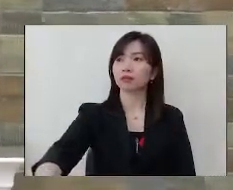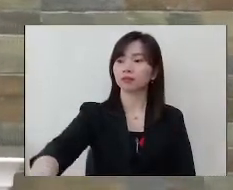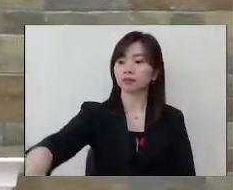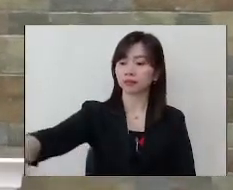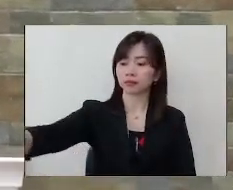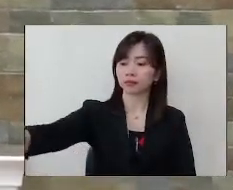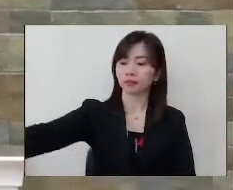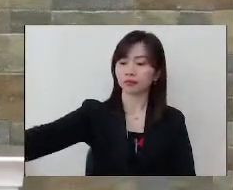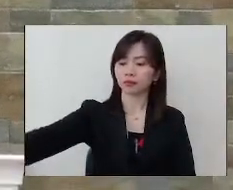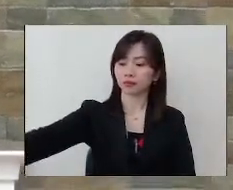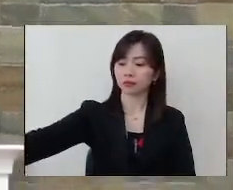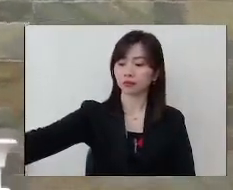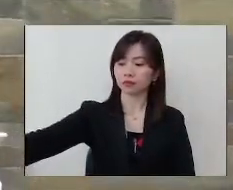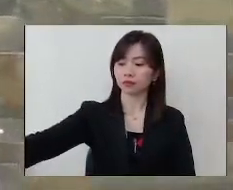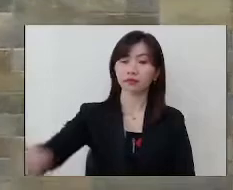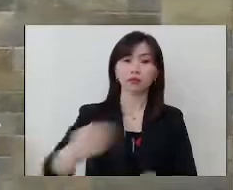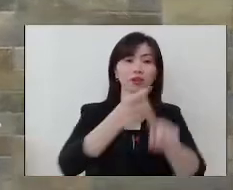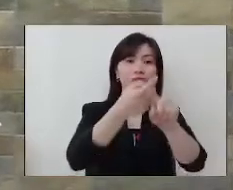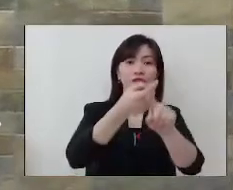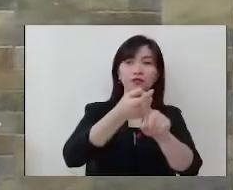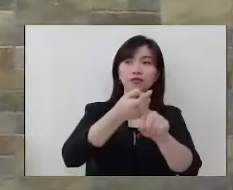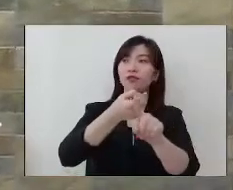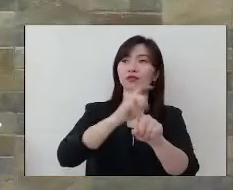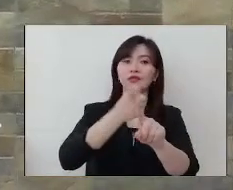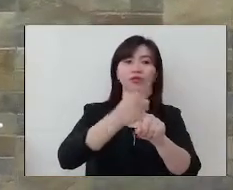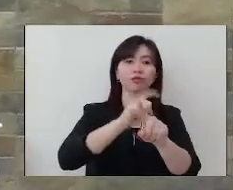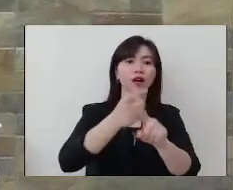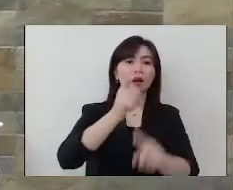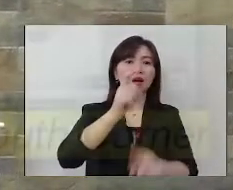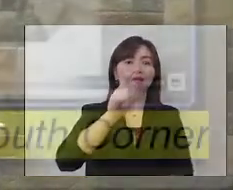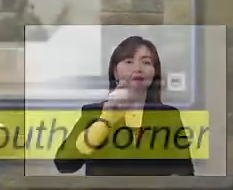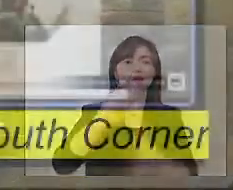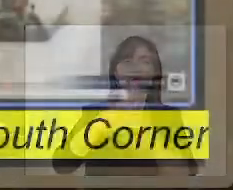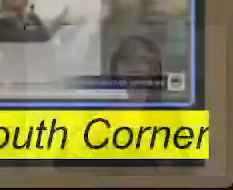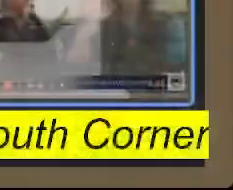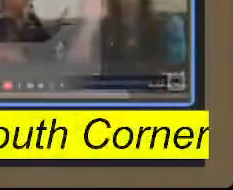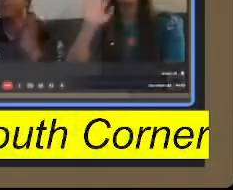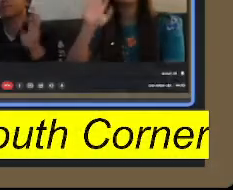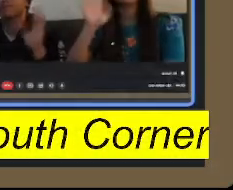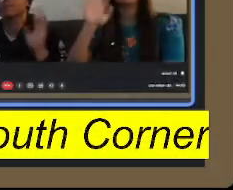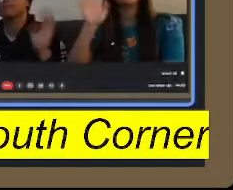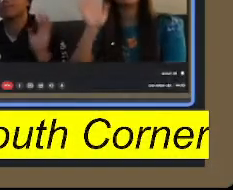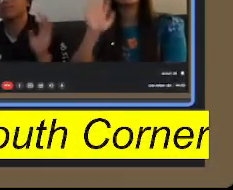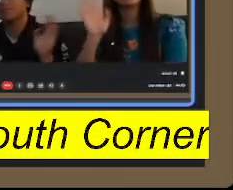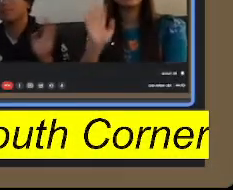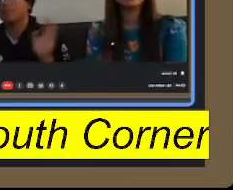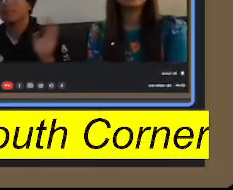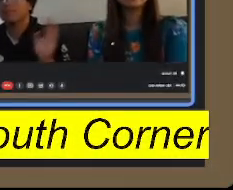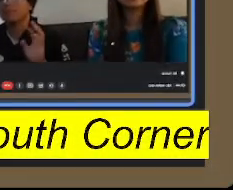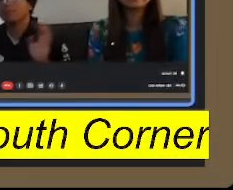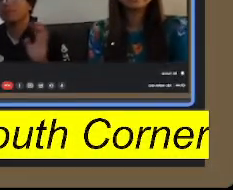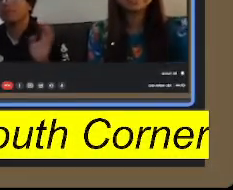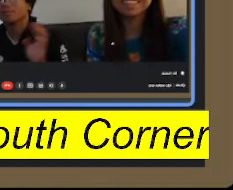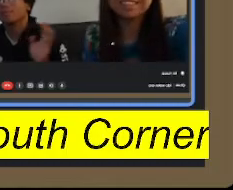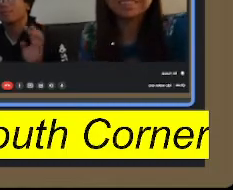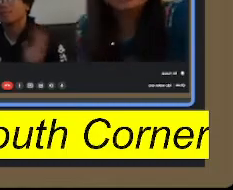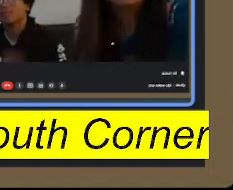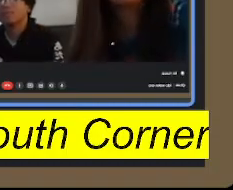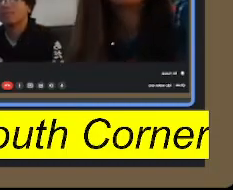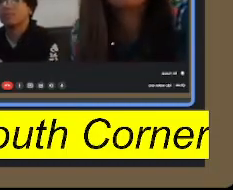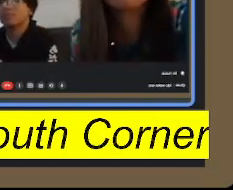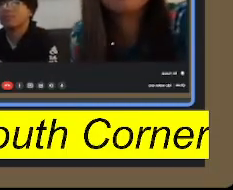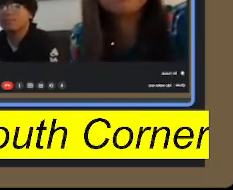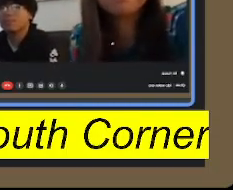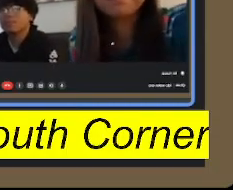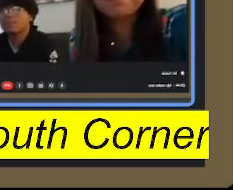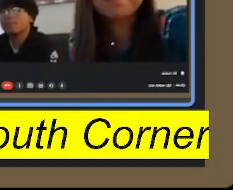Las Vegas, yeah. Good. Hindi ko alam kung anong oras dyan ngayon. All right. Anyways, thank you for joining us. Anong